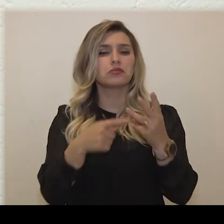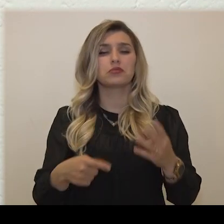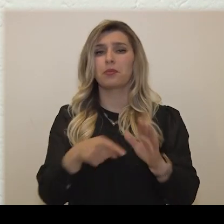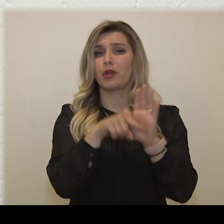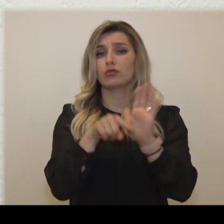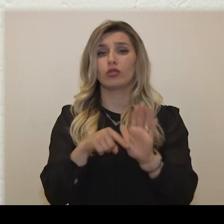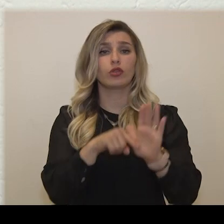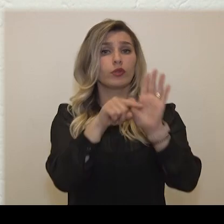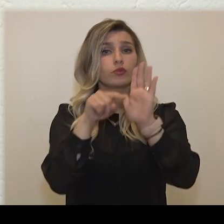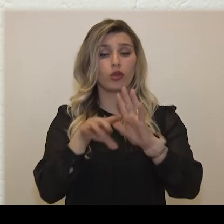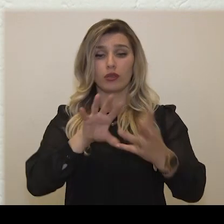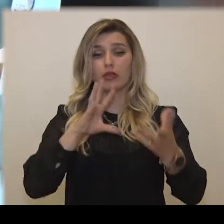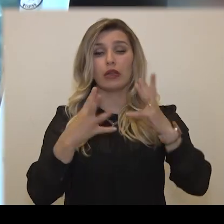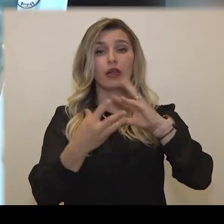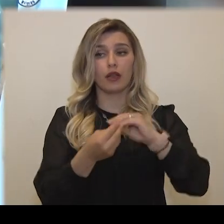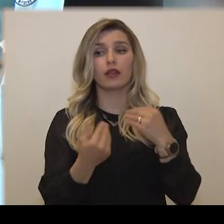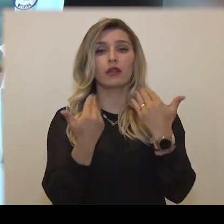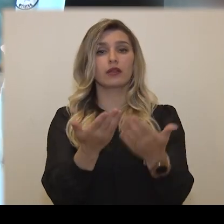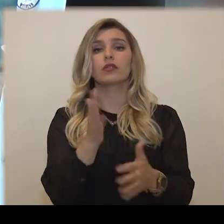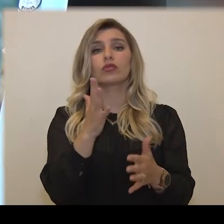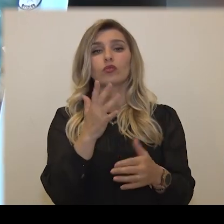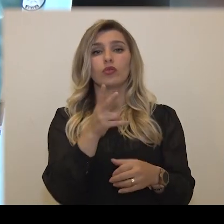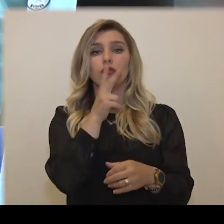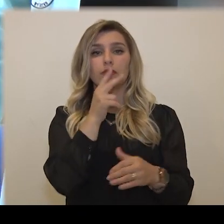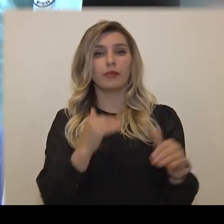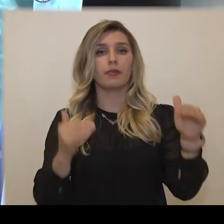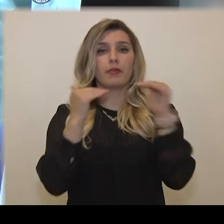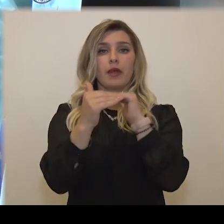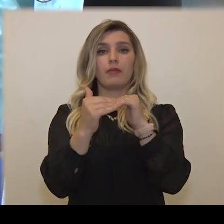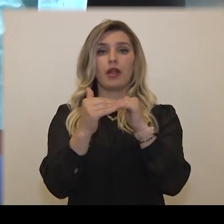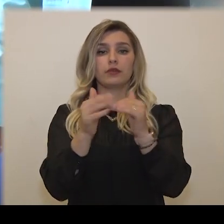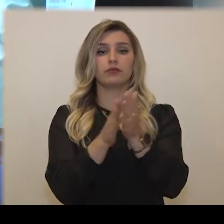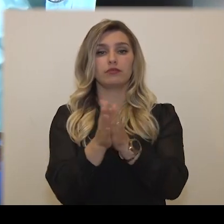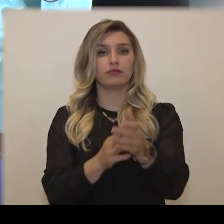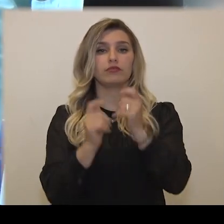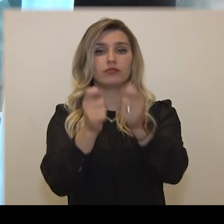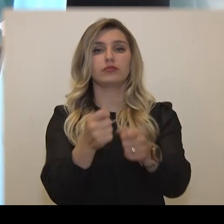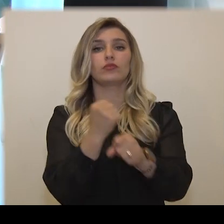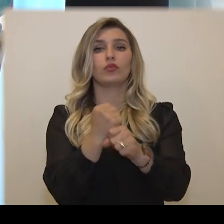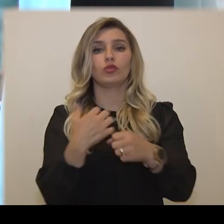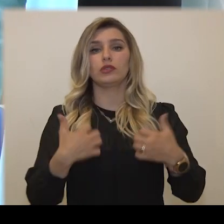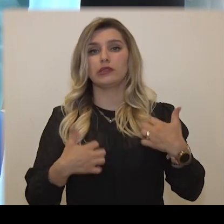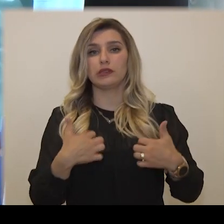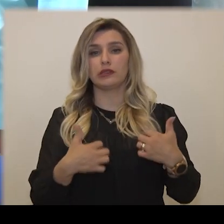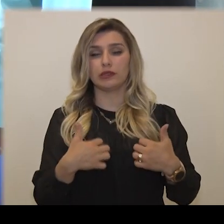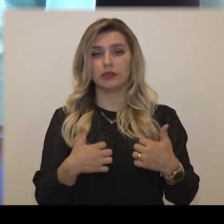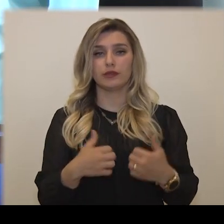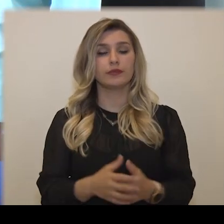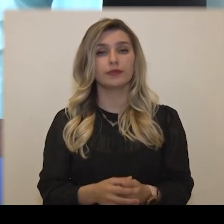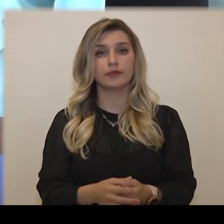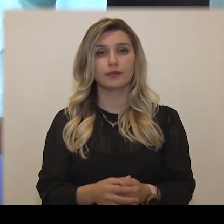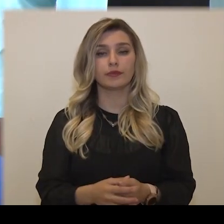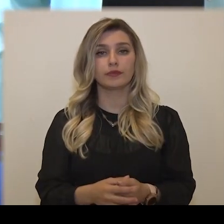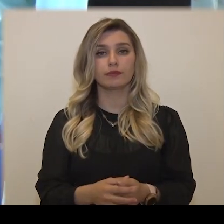që të ofrojë po të njëjtëve një barazi qoftë në aplikim, por edhe në vetë performim në vend të